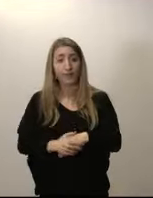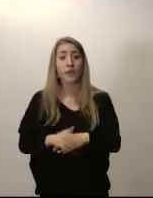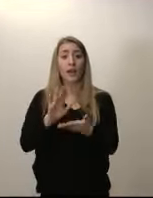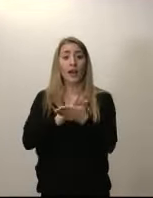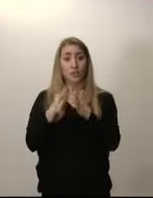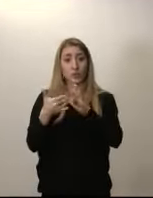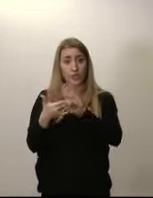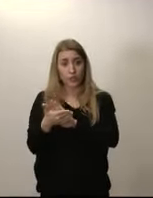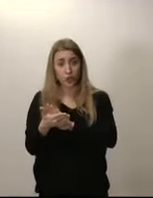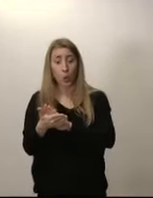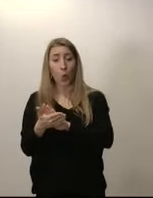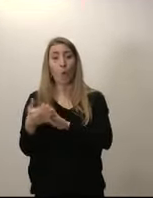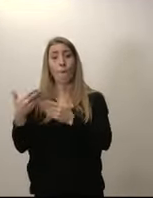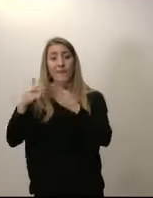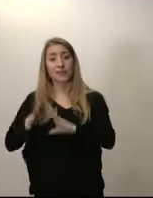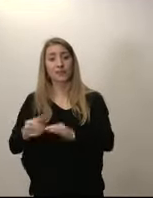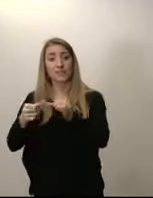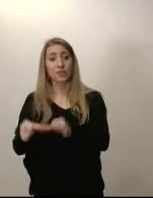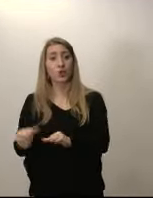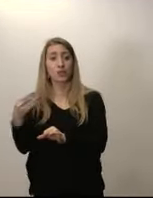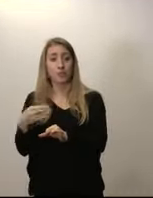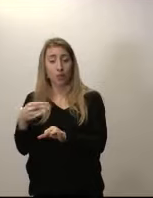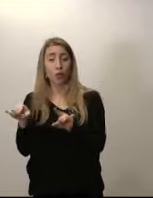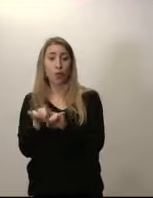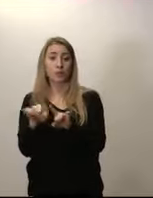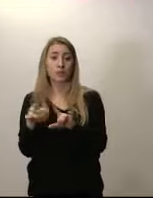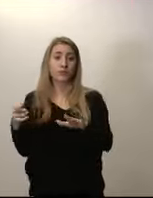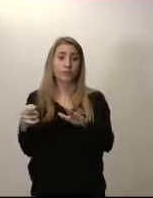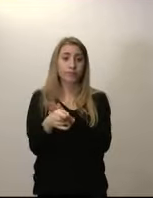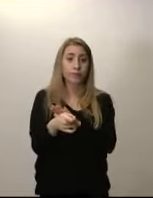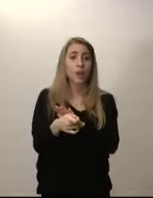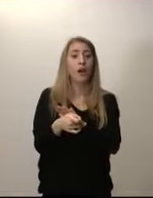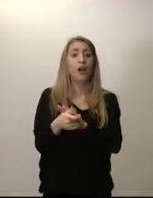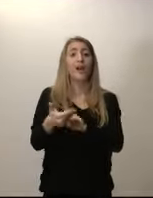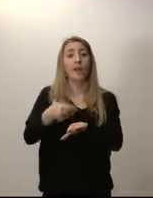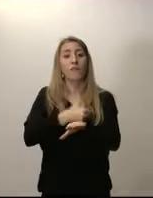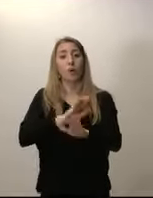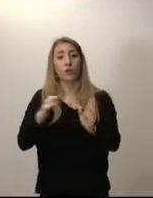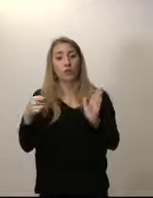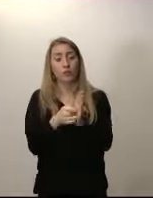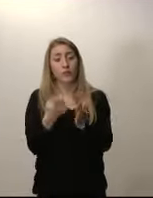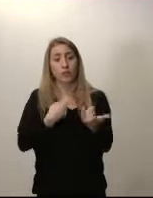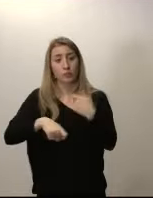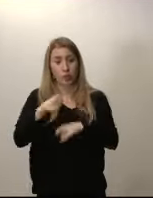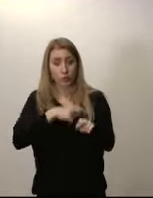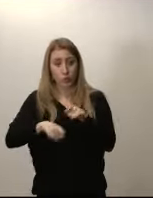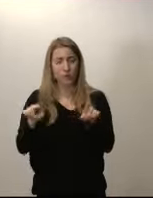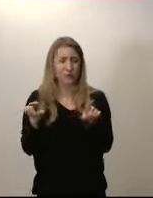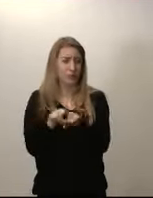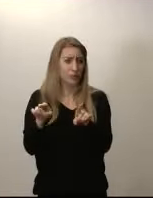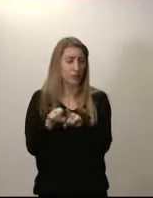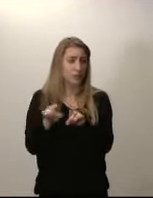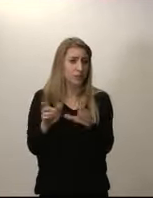L'association de la résidence Médoc versera sa participation à la ville dès avant notification des marchés, y compris les frais de maîtrise d'œuvre,